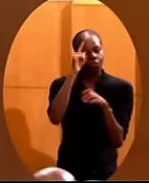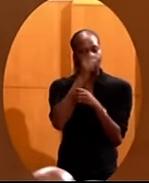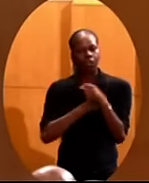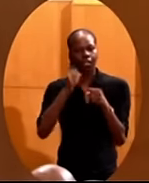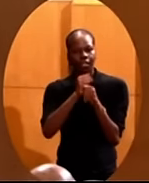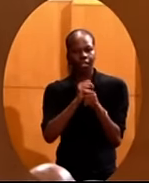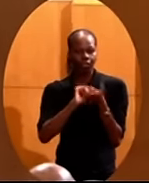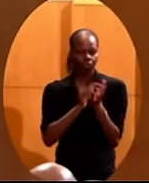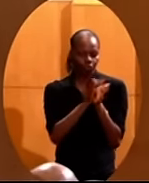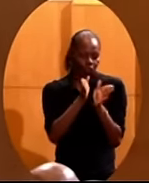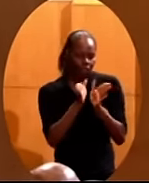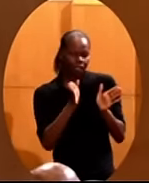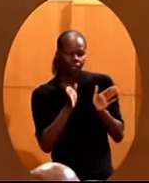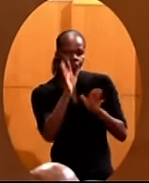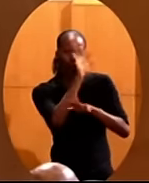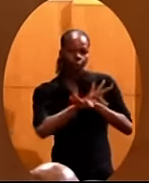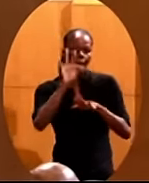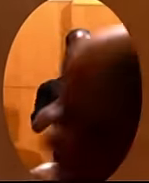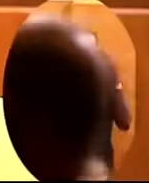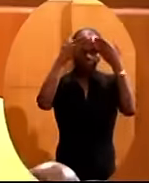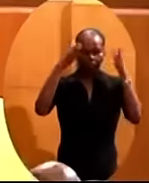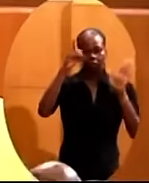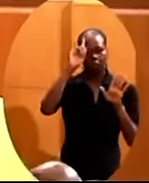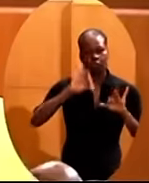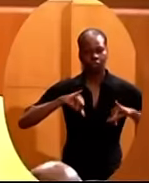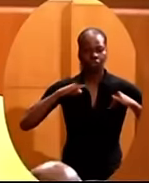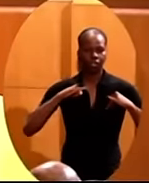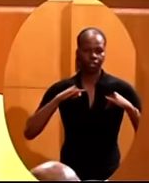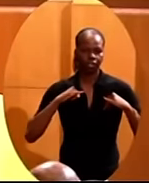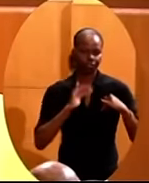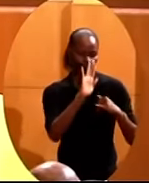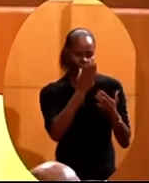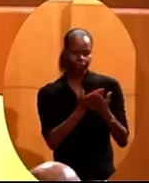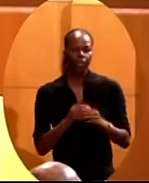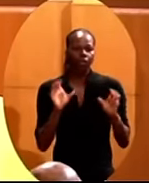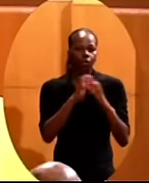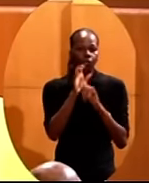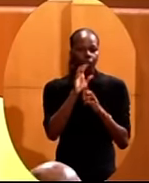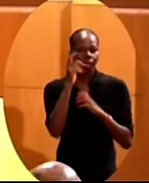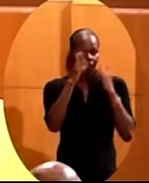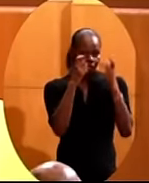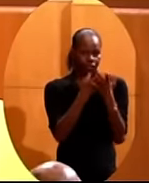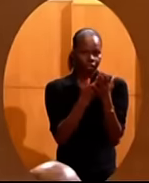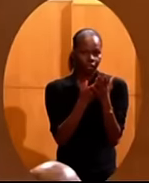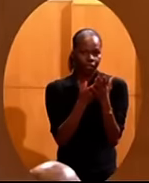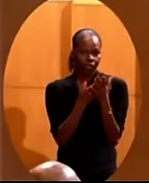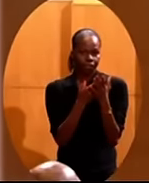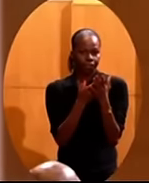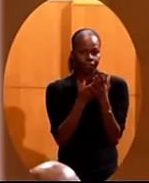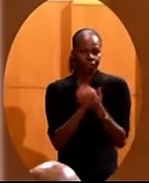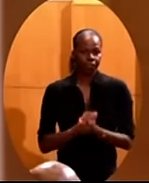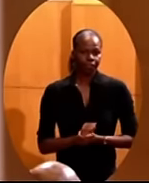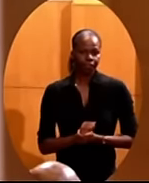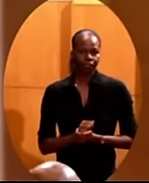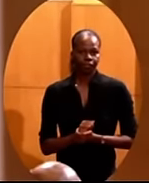les grandes lignes de notre plan épanouissement pour la jeunesse ce groupe de réflexion sera adossé